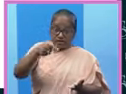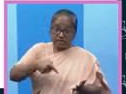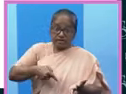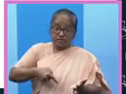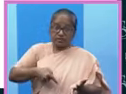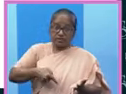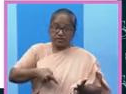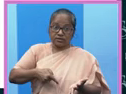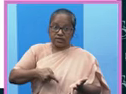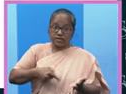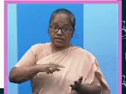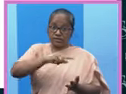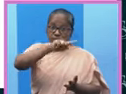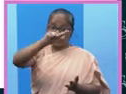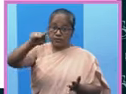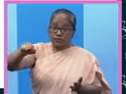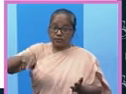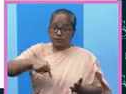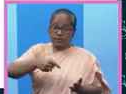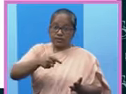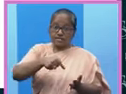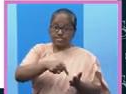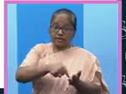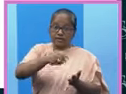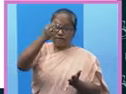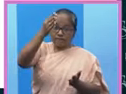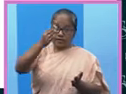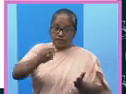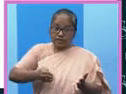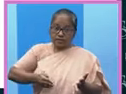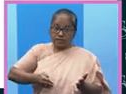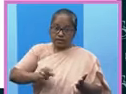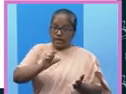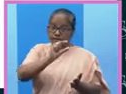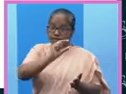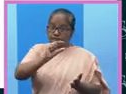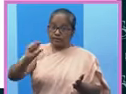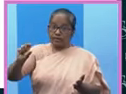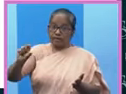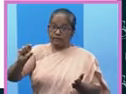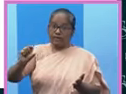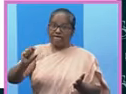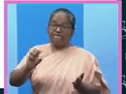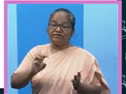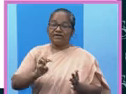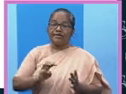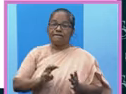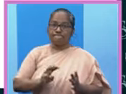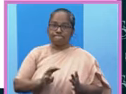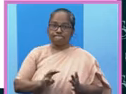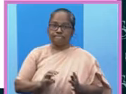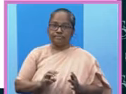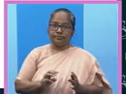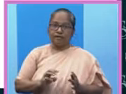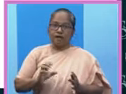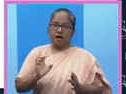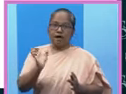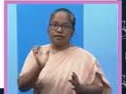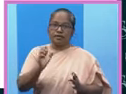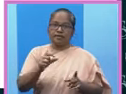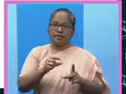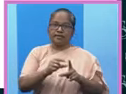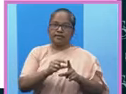செல்கிறது. அப்போ வட்டத்தின் மையம் வழியாக செல்லும் அந்த நானுக்கு என்ன பெயர் அப்படின்னா, இதுக்கு என்ன பேர்? விட்டம்,